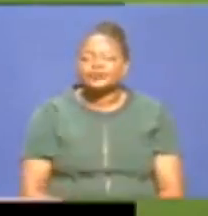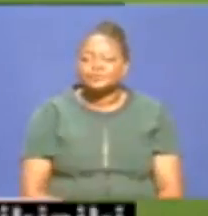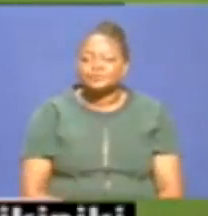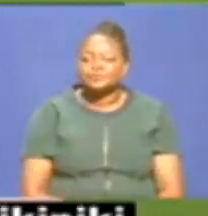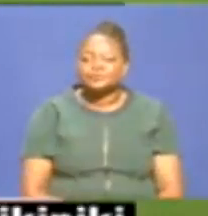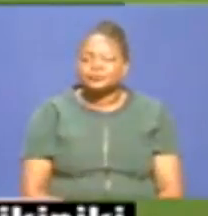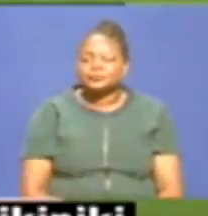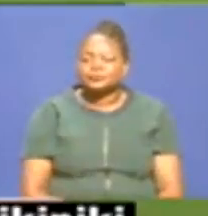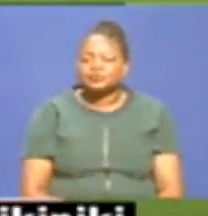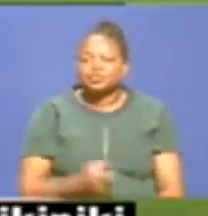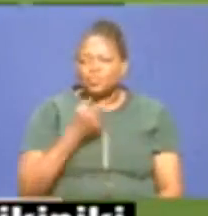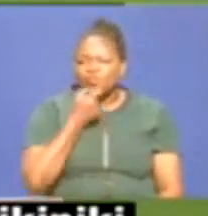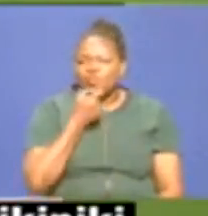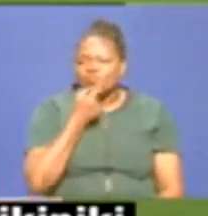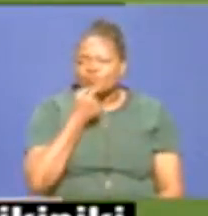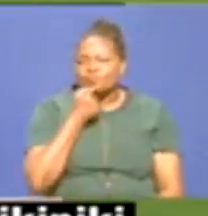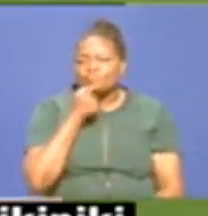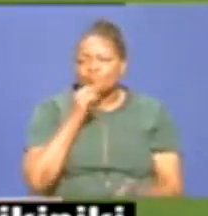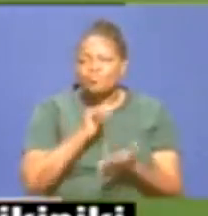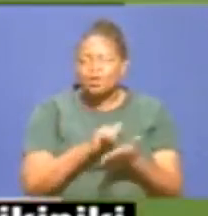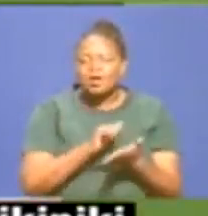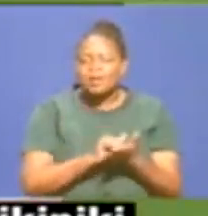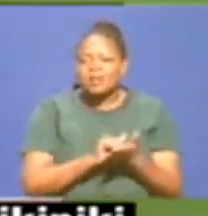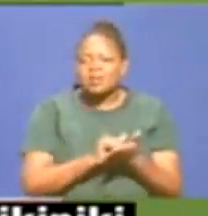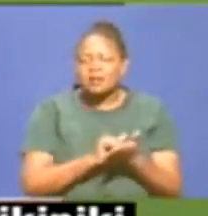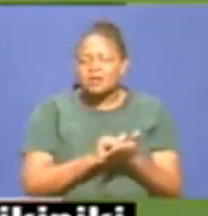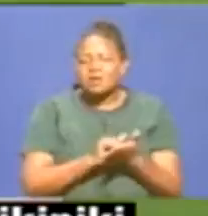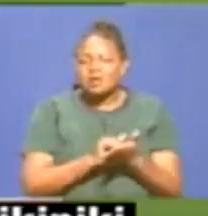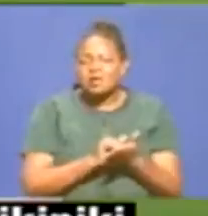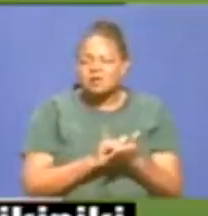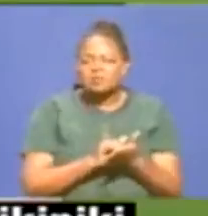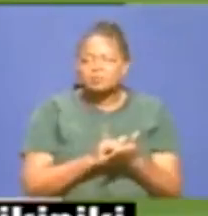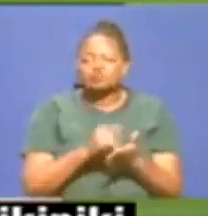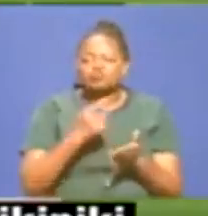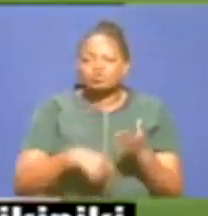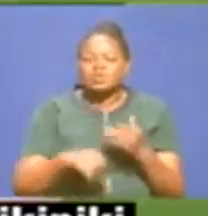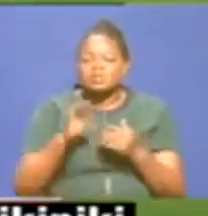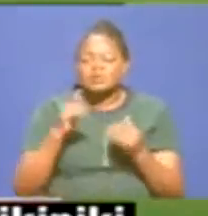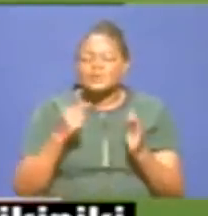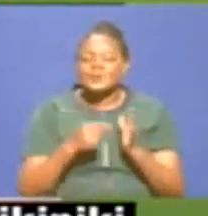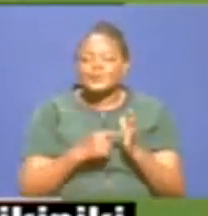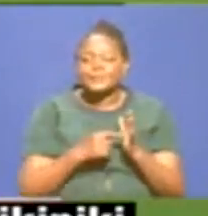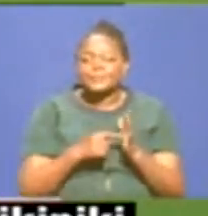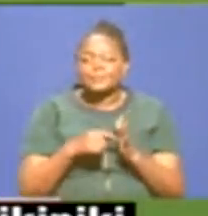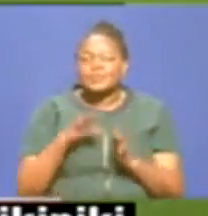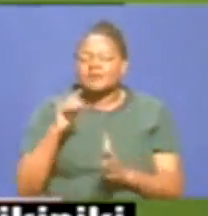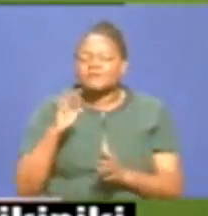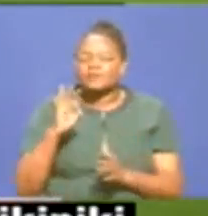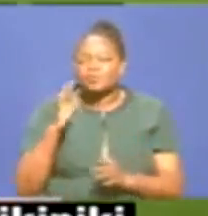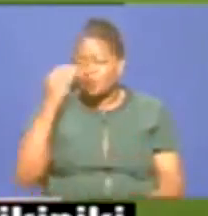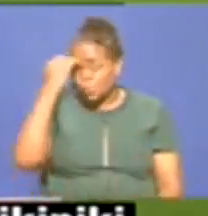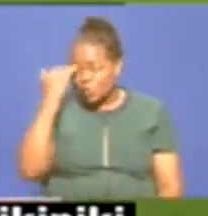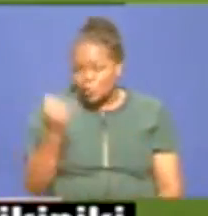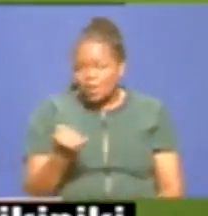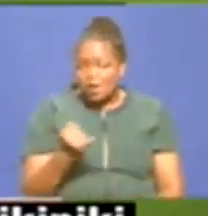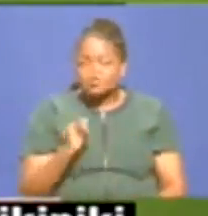Gor Mahia ambayo ilipunguziwa alama 3 kwenye ligi kuu ya soka wa mwenchini na shirikisho la FKF kwa ajili ya kususia kushiriki